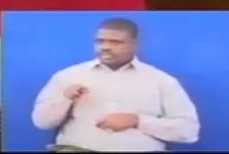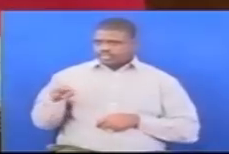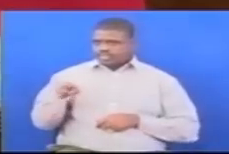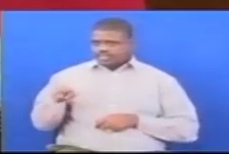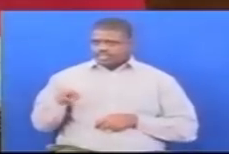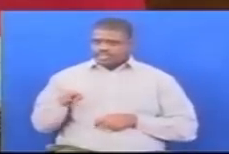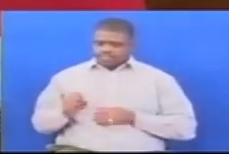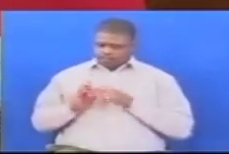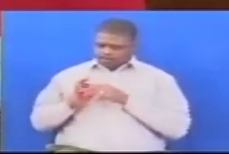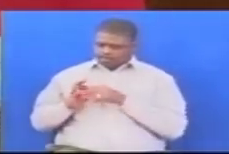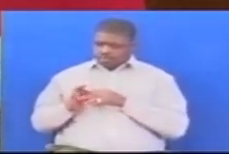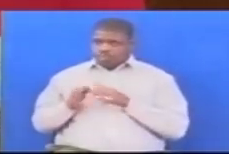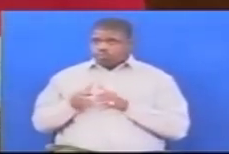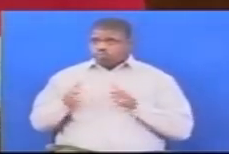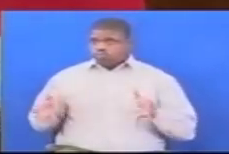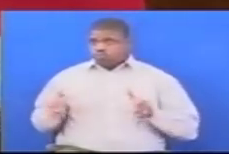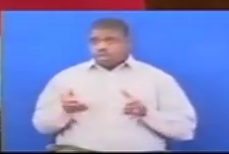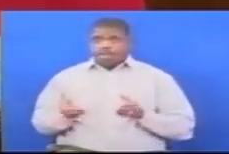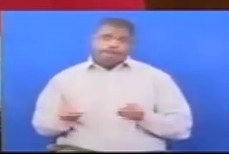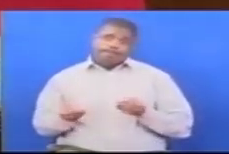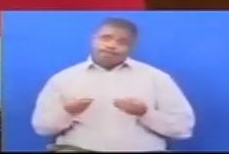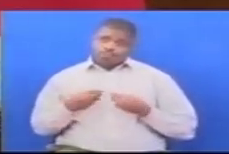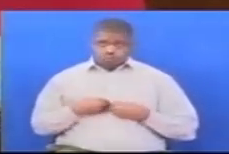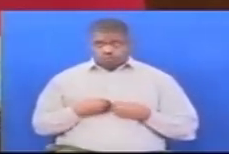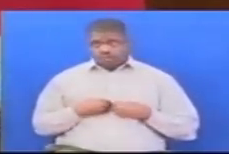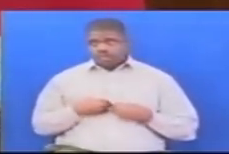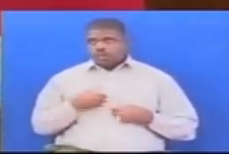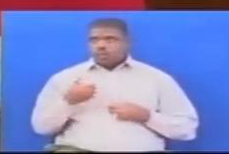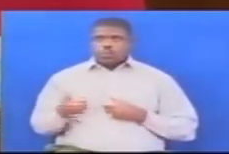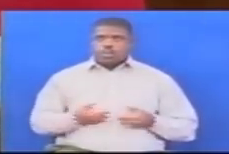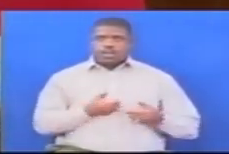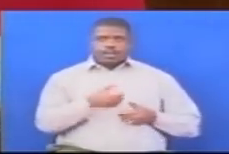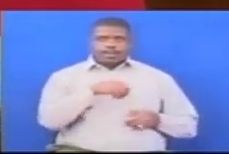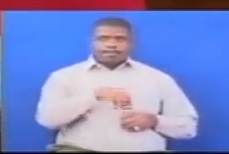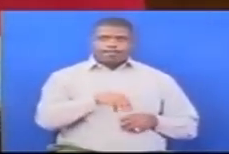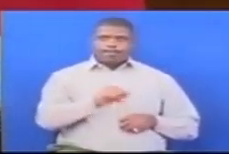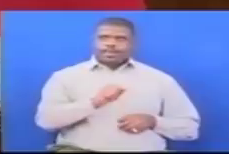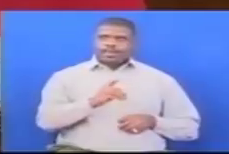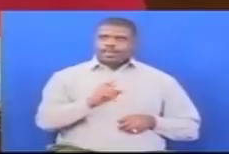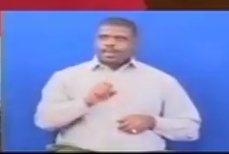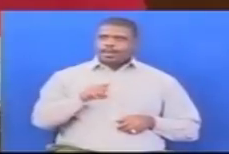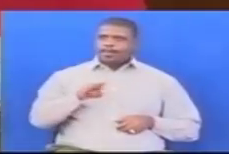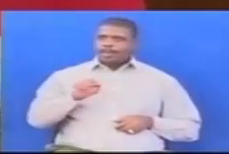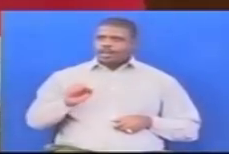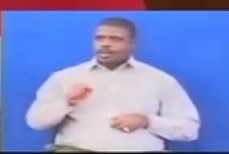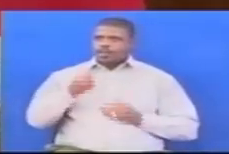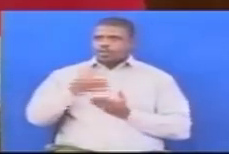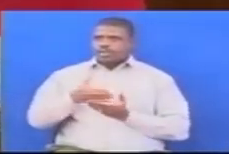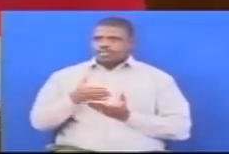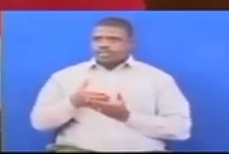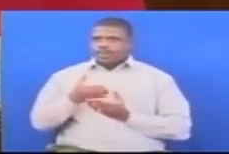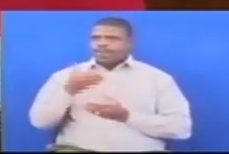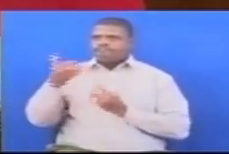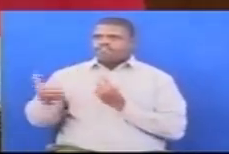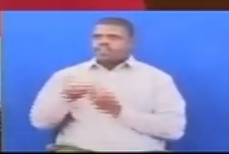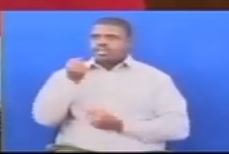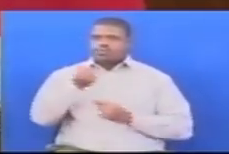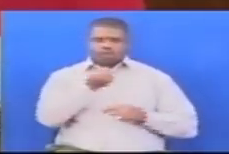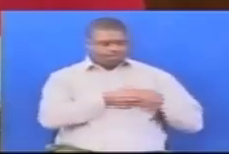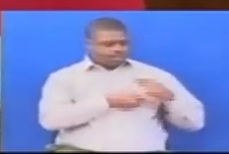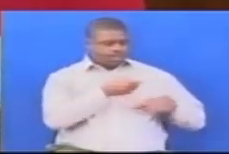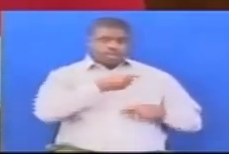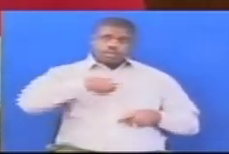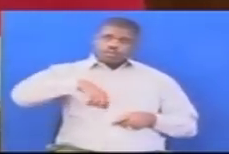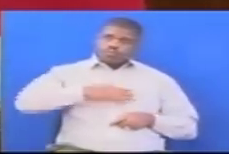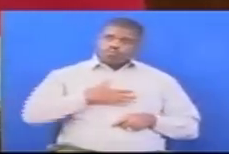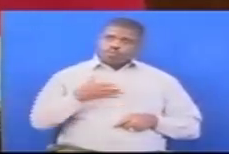kwa ushirikiano mkubwa sana ambao mmetupa wana Madaba kuhakikisha kwamba miradi yetu ya maji inafanikiwa. Profesa